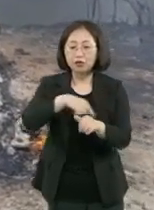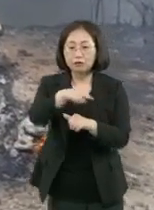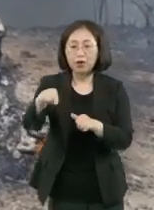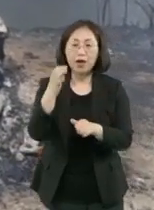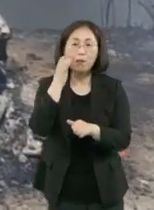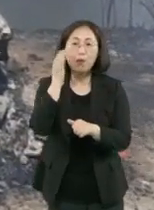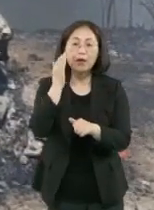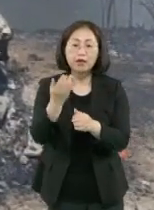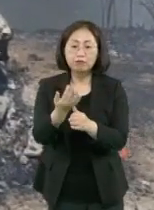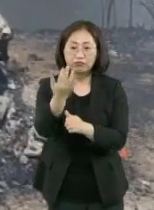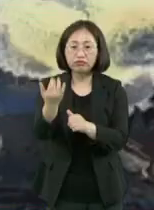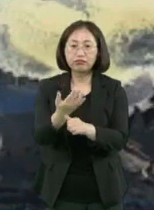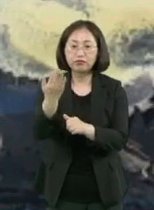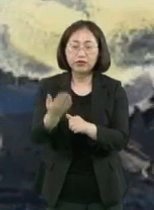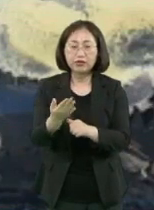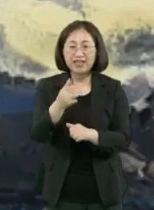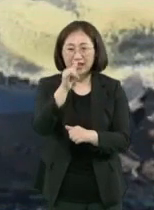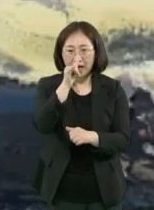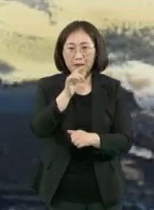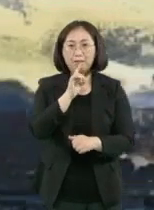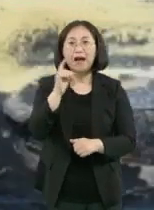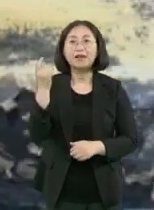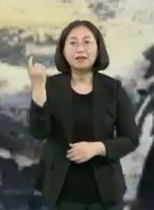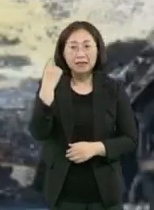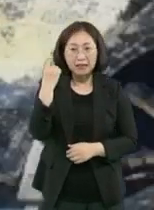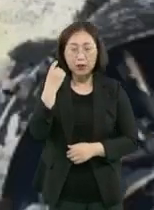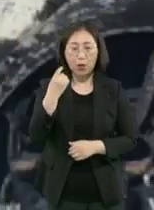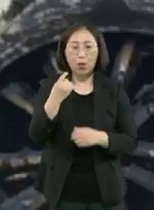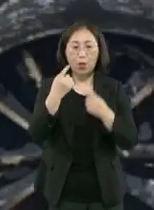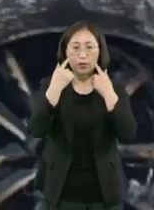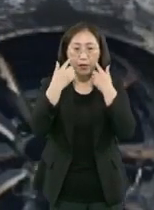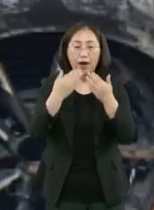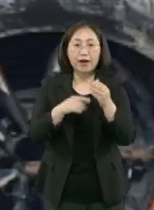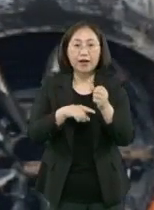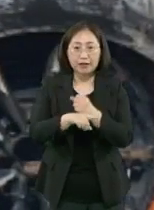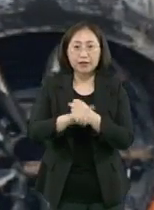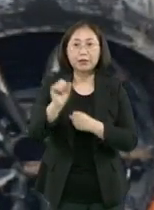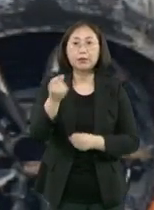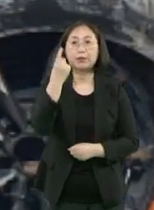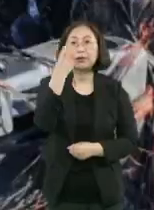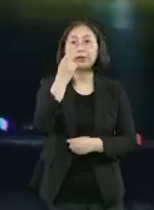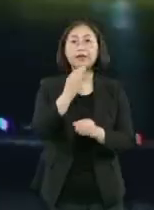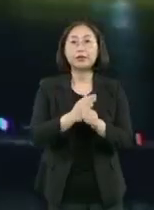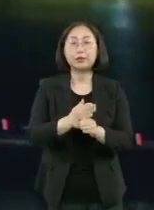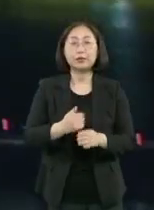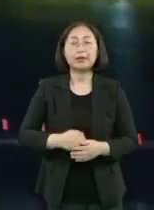무기향을 피웠다는 진술을 토대로 정확한 화재 경위를 조사 중입니다.